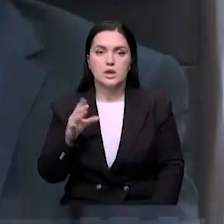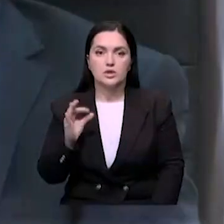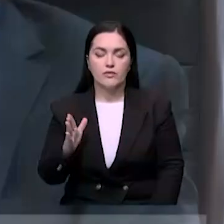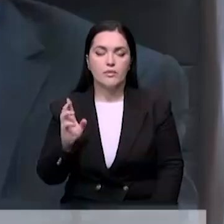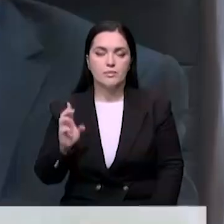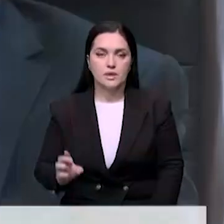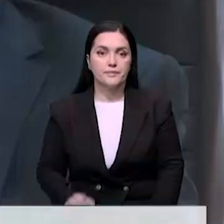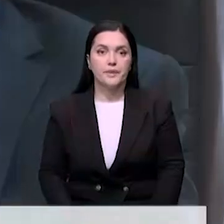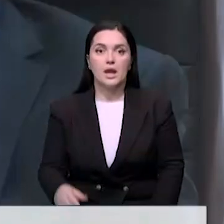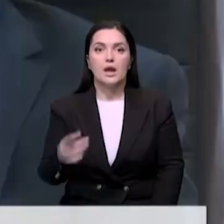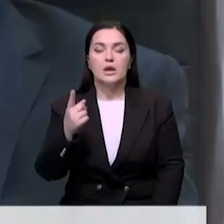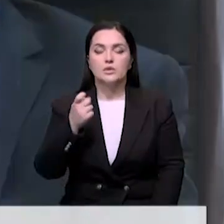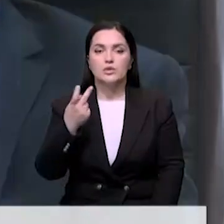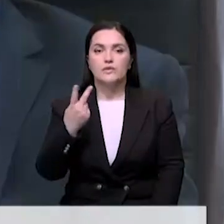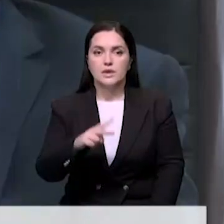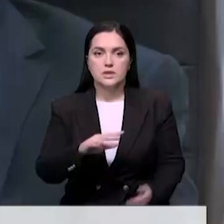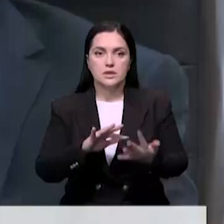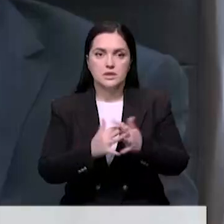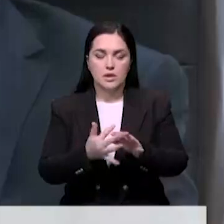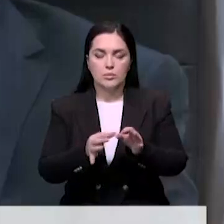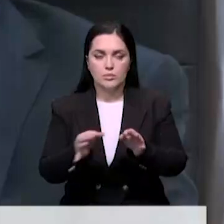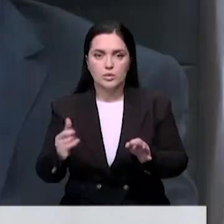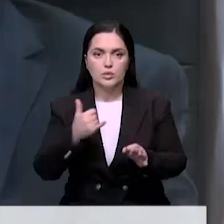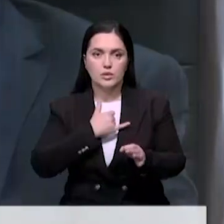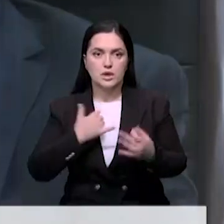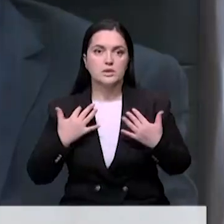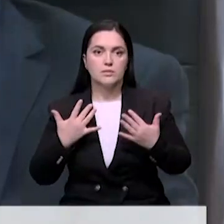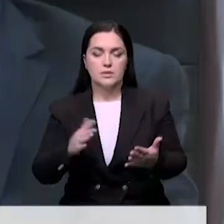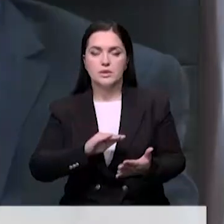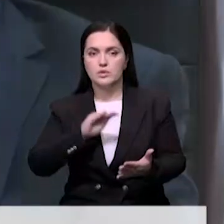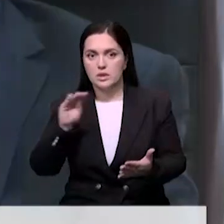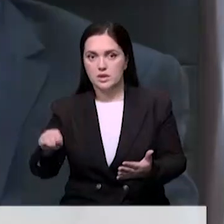122 населенных пунктах у нас необходимо установить интернет.